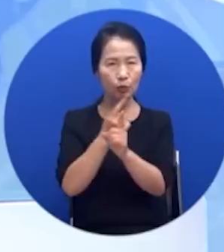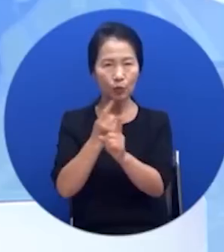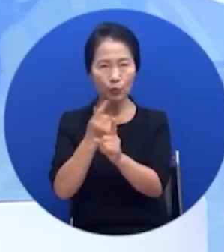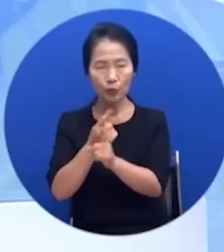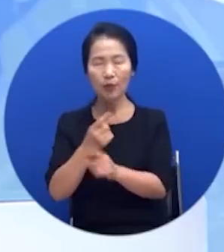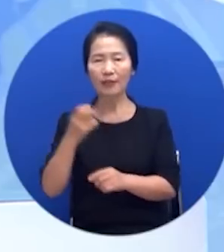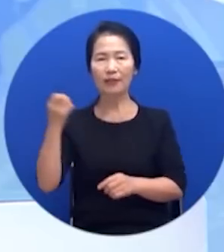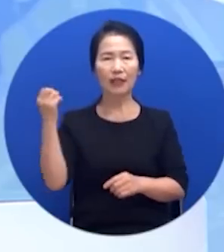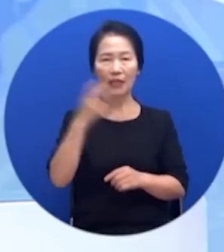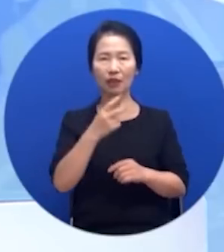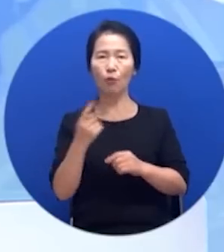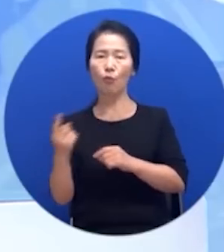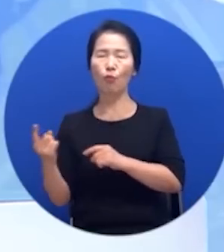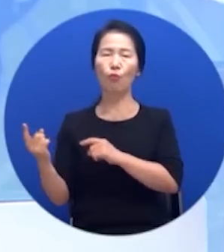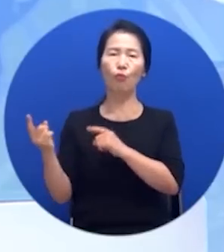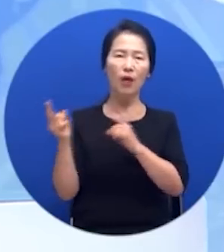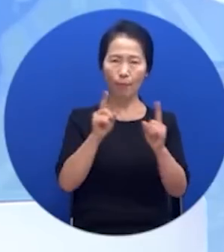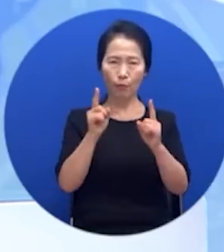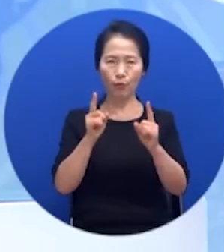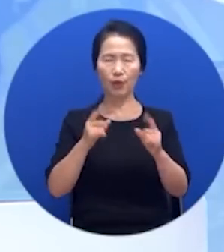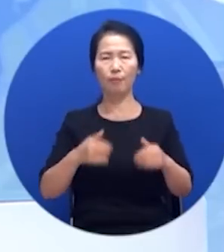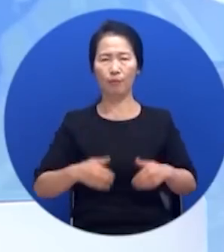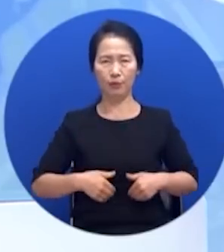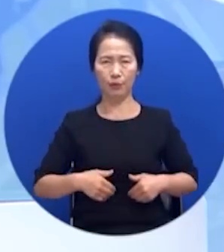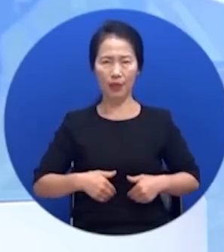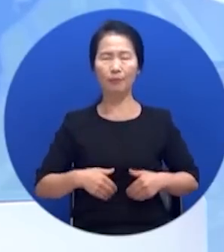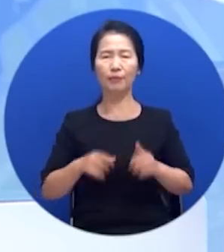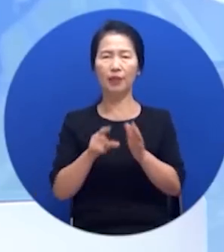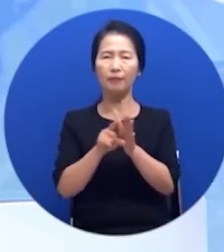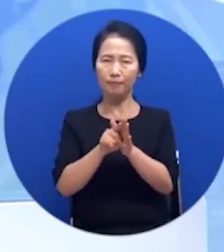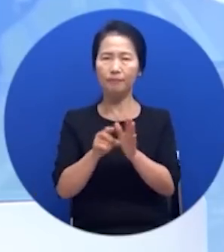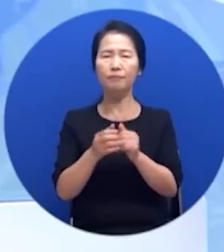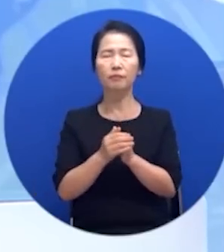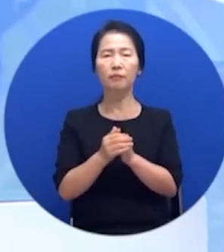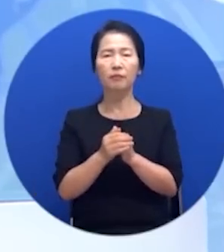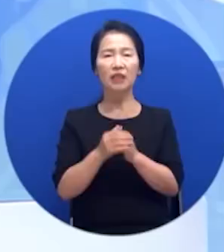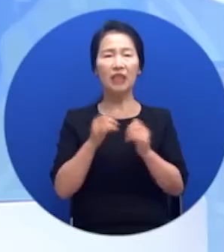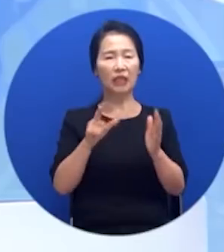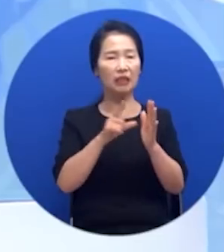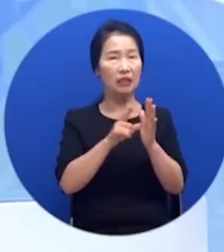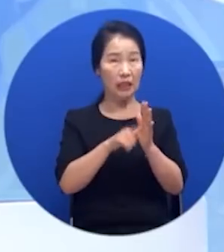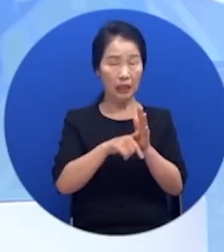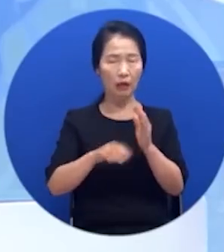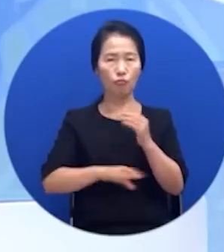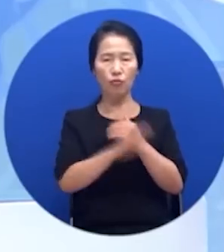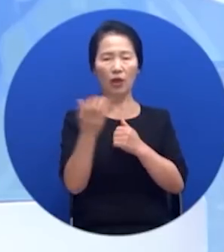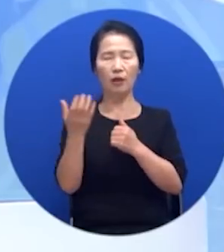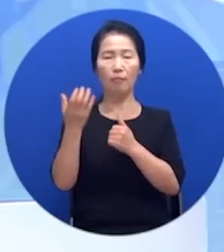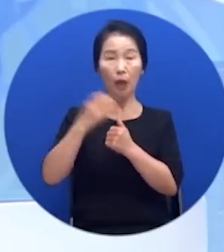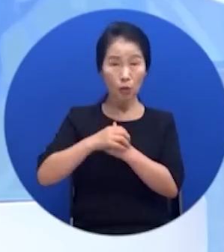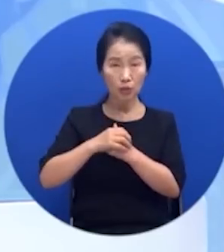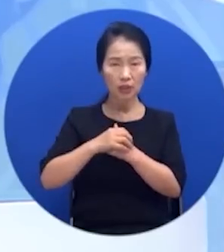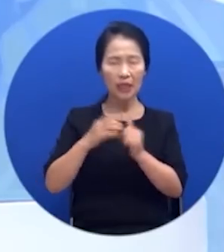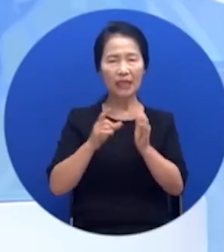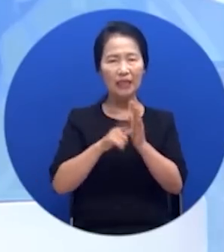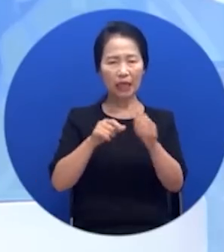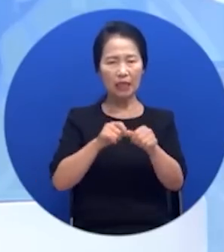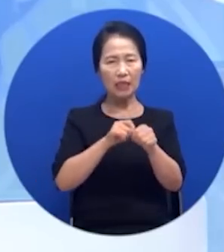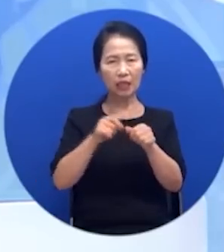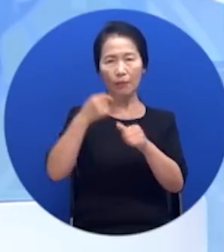다시 회복시켜야 할 줄 믿습니다. 오늘의 시대를 살고 있는 우리에게 부여된 이 시대적